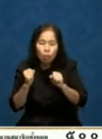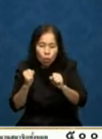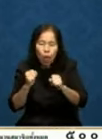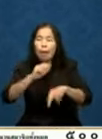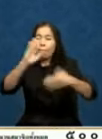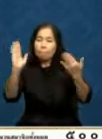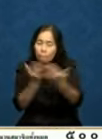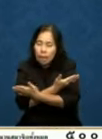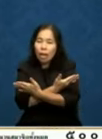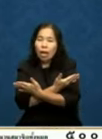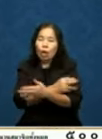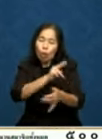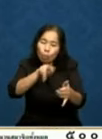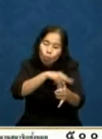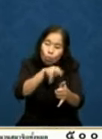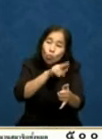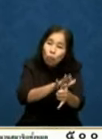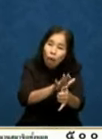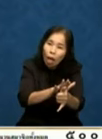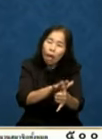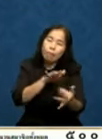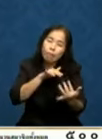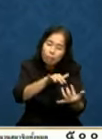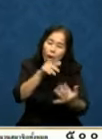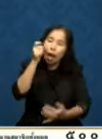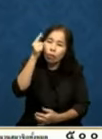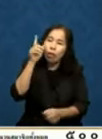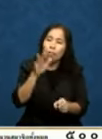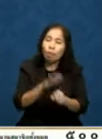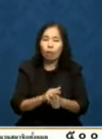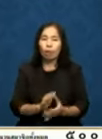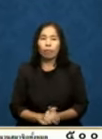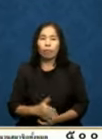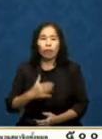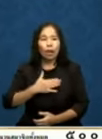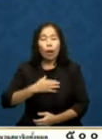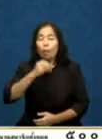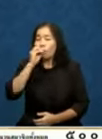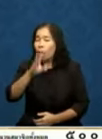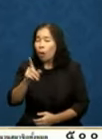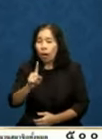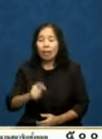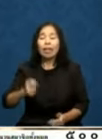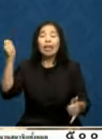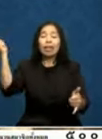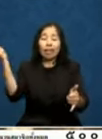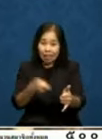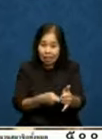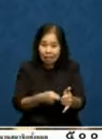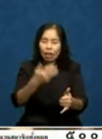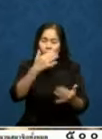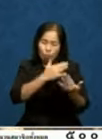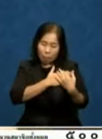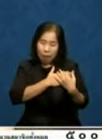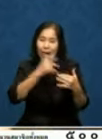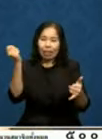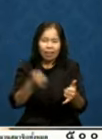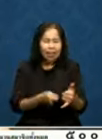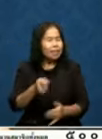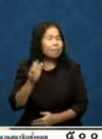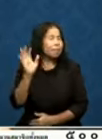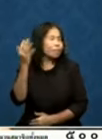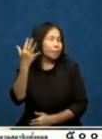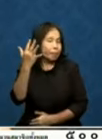บุตรหลานดูแลลูกของเราด้วยการทำความเข้าใจค่ะดิฉันยังยืนยันเหมือนเดิมว่าการตีเพราะความรักเนี่ยไม่มีอยู่จริงนะค